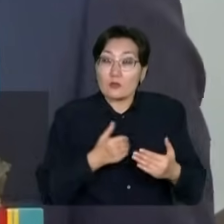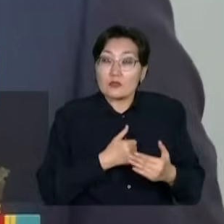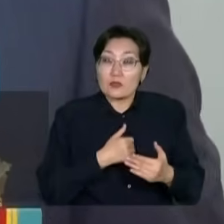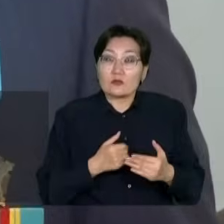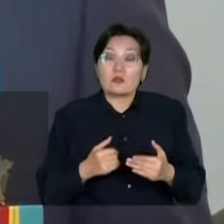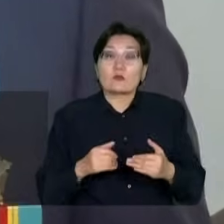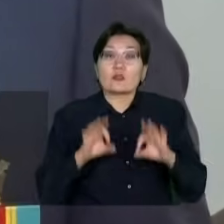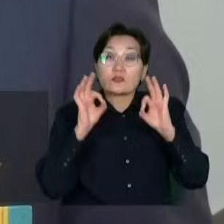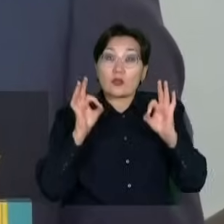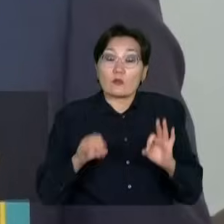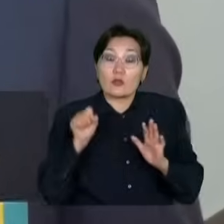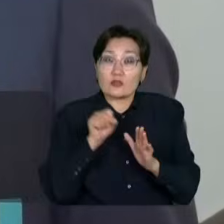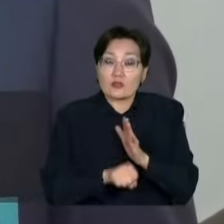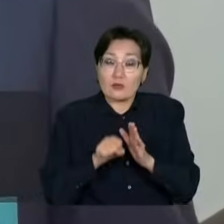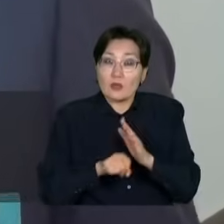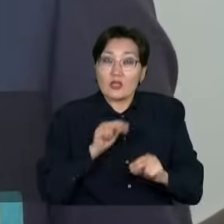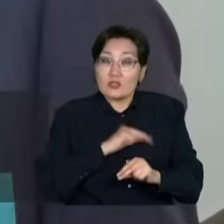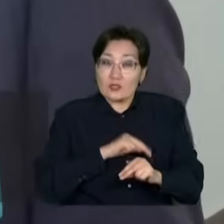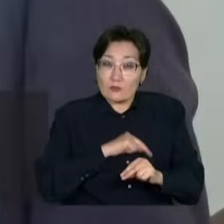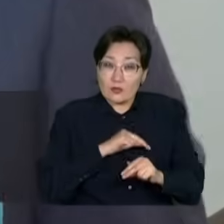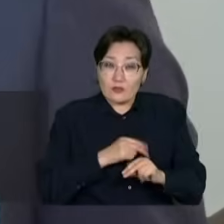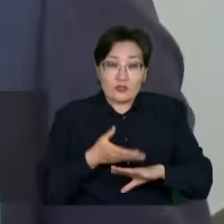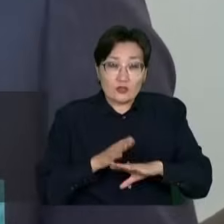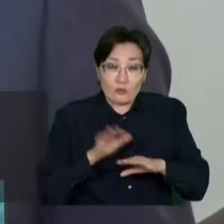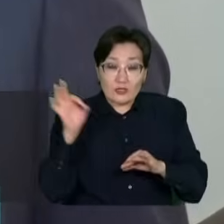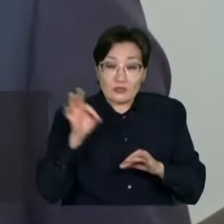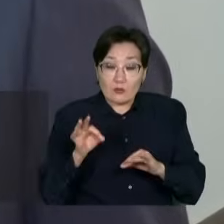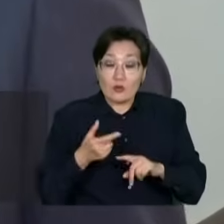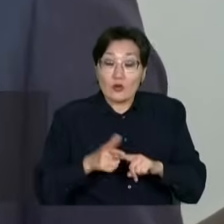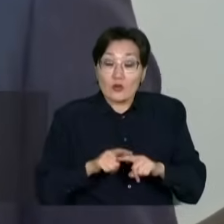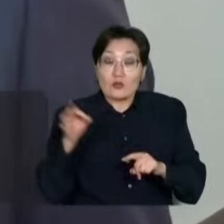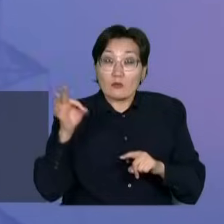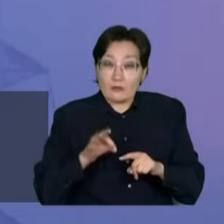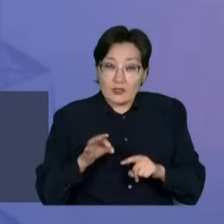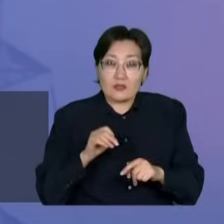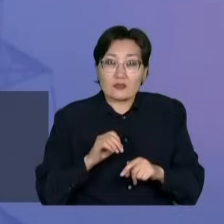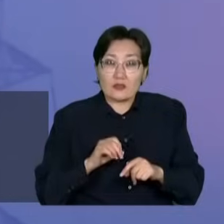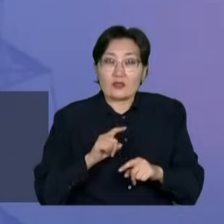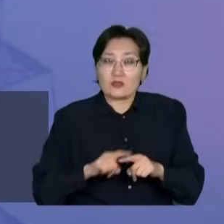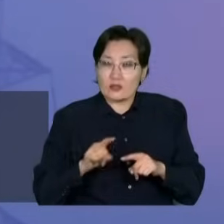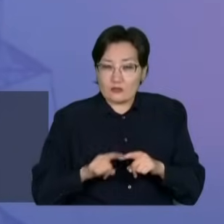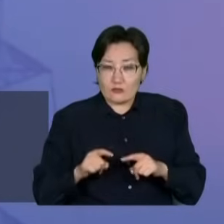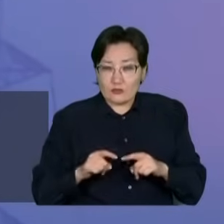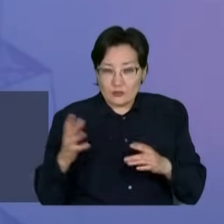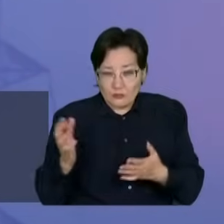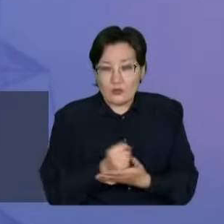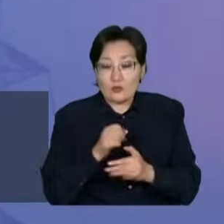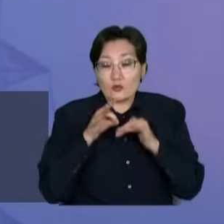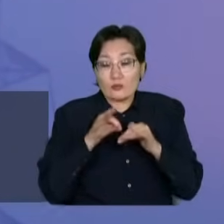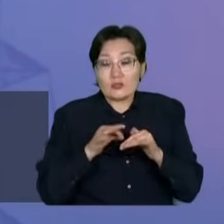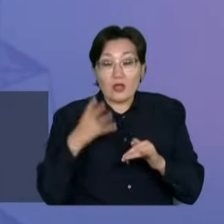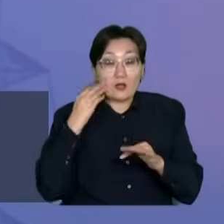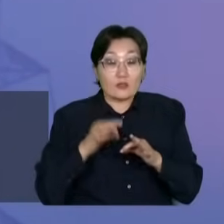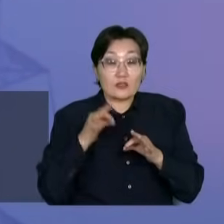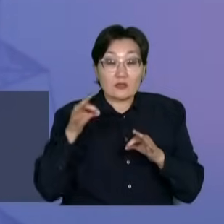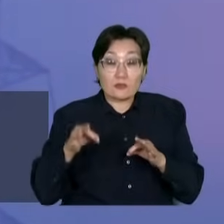қыс маусымы еңбегіміздің ел алдында сыналар сәті. Осы сәттен аман-есен өте берейік. Алпа Алматы облысының жеке облыс,